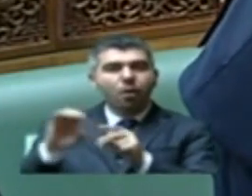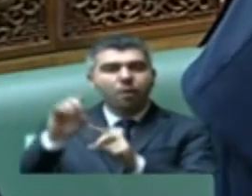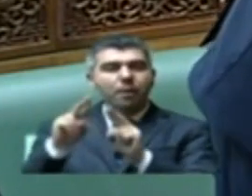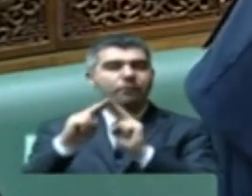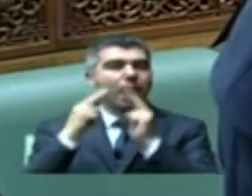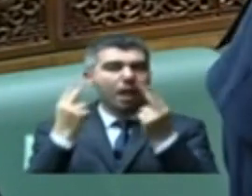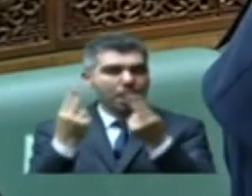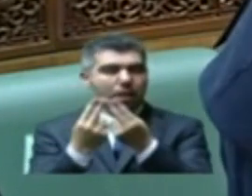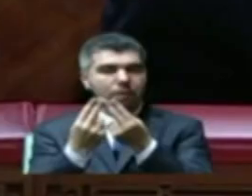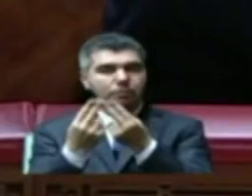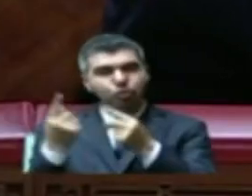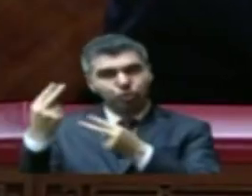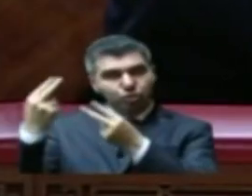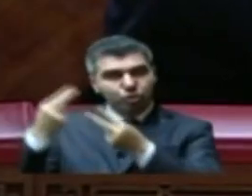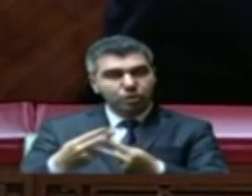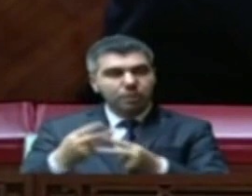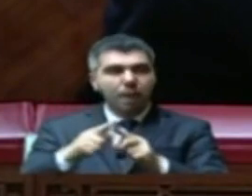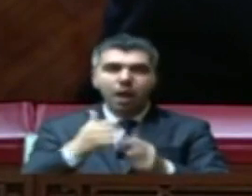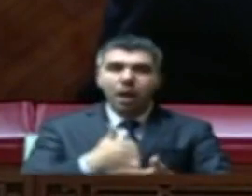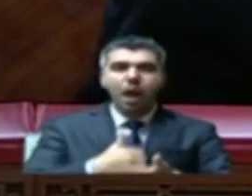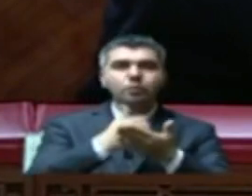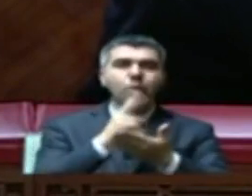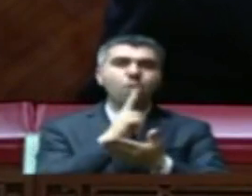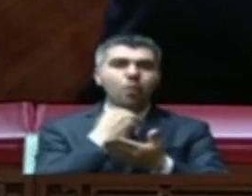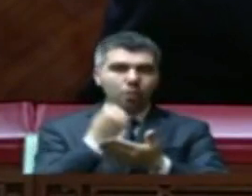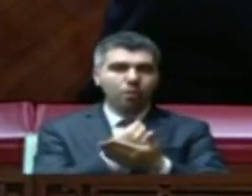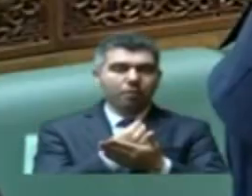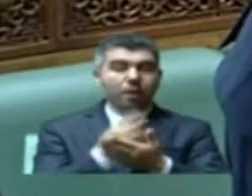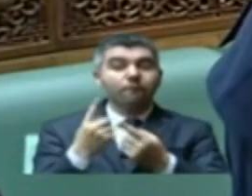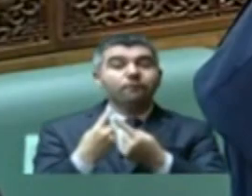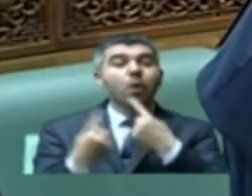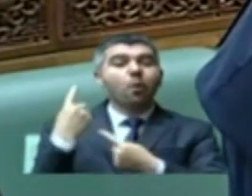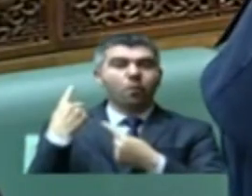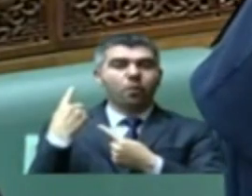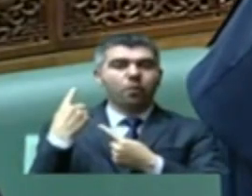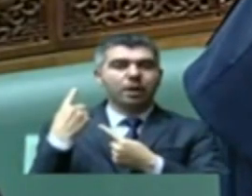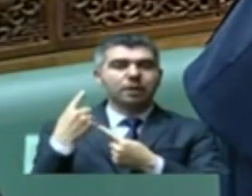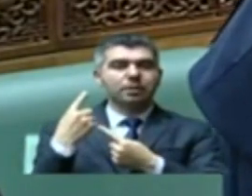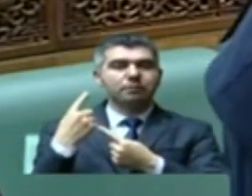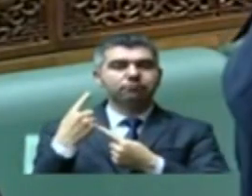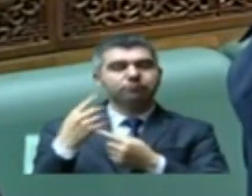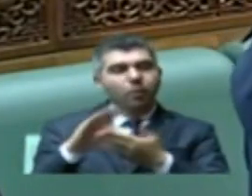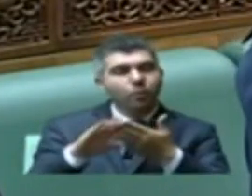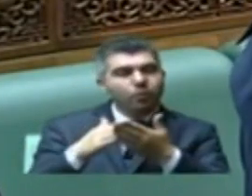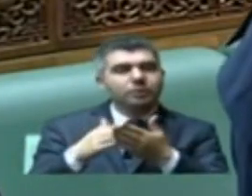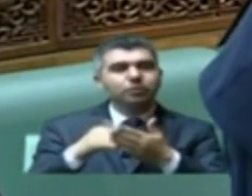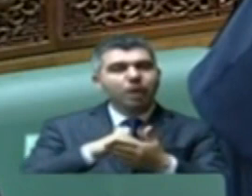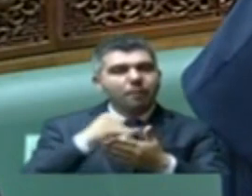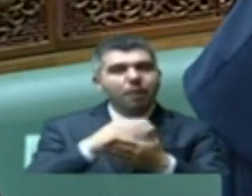بها الجهات اللي هما مشاو منها. كنتكلم على الجيل الاول ولكن ايضا على الجيل الثاني وعلى الجيل الثالث. اذا في